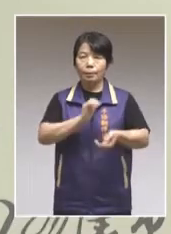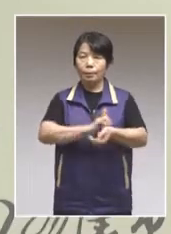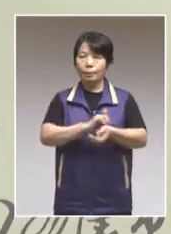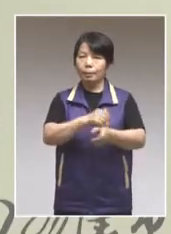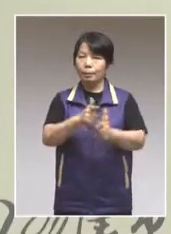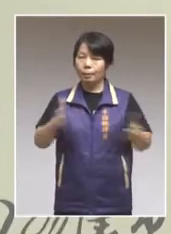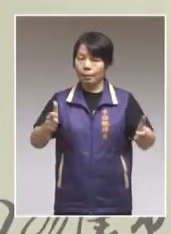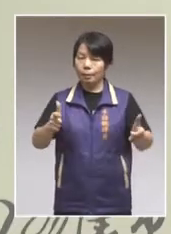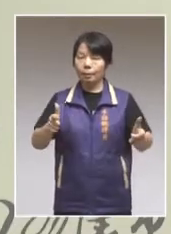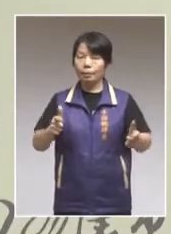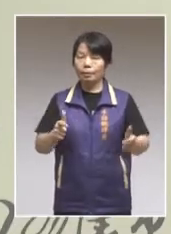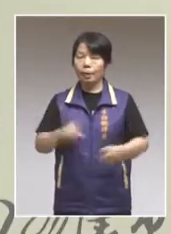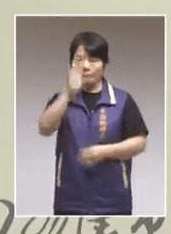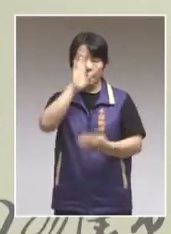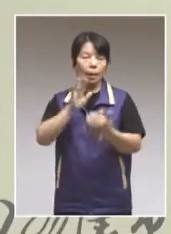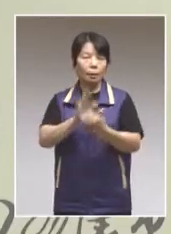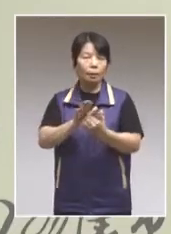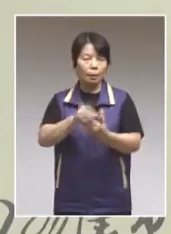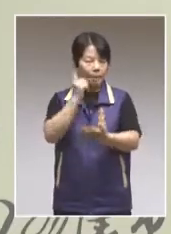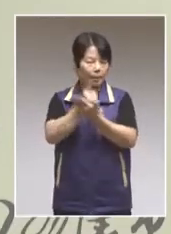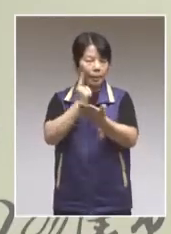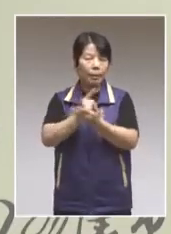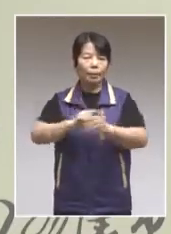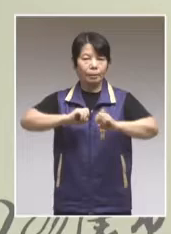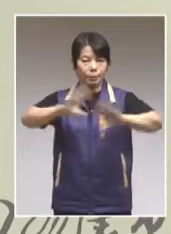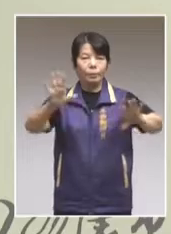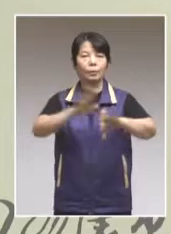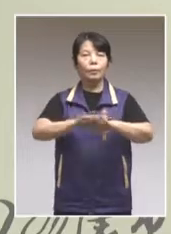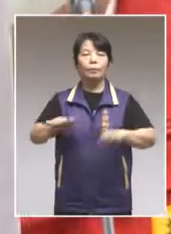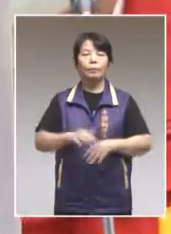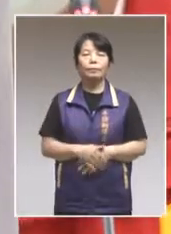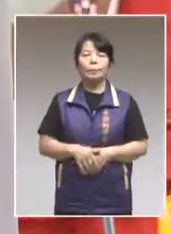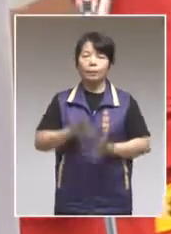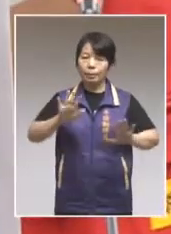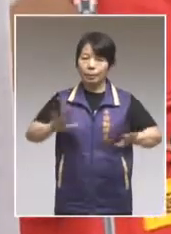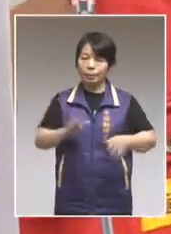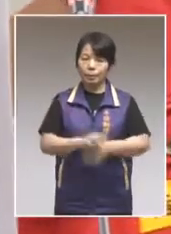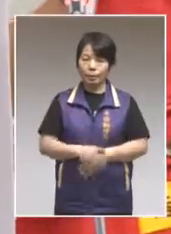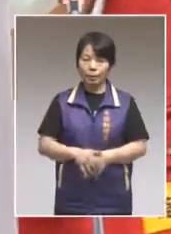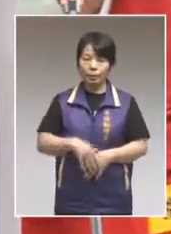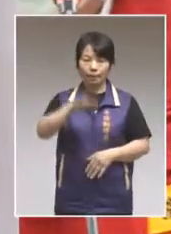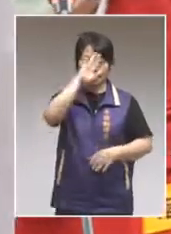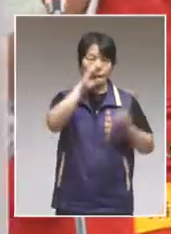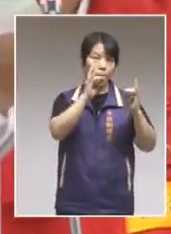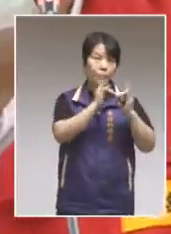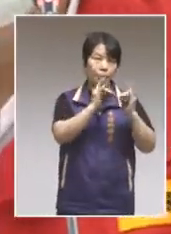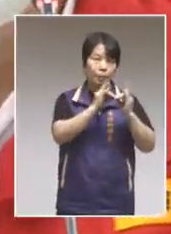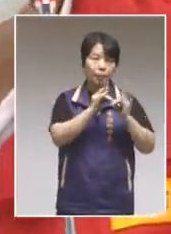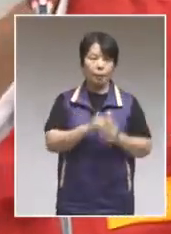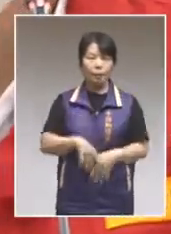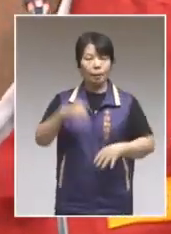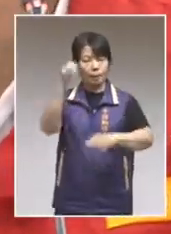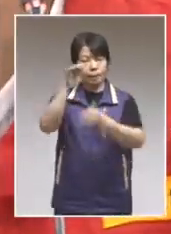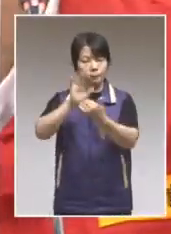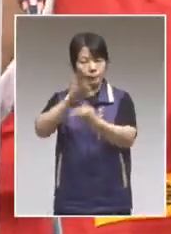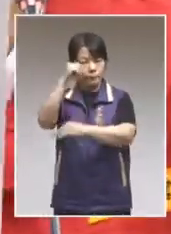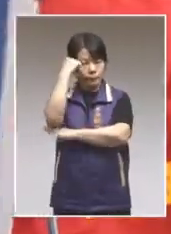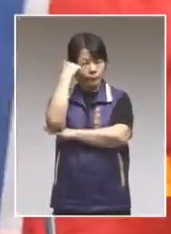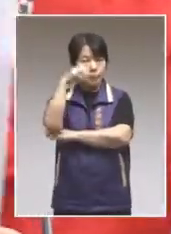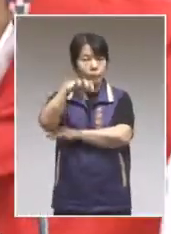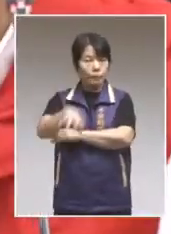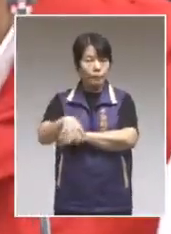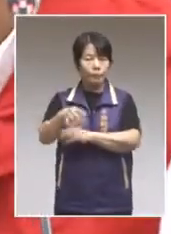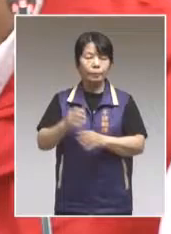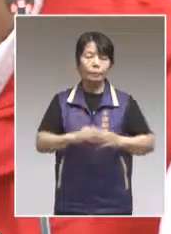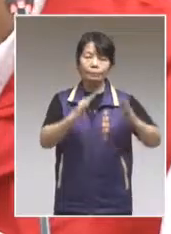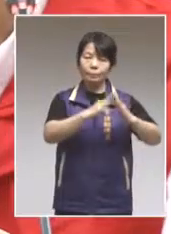的量能这一张是我们每天都会公布的来看看说我们现在的病床防疫旅馆跟居家照护的这个部